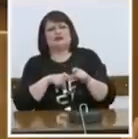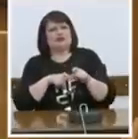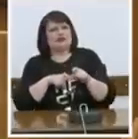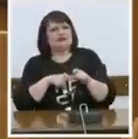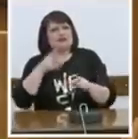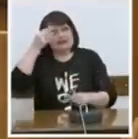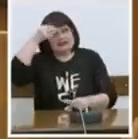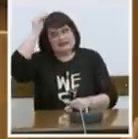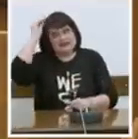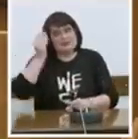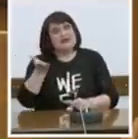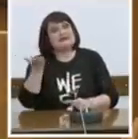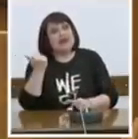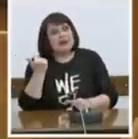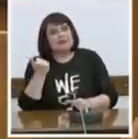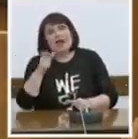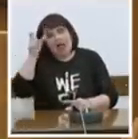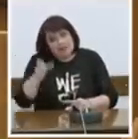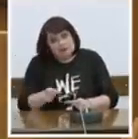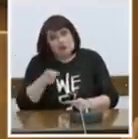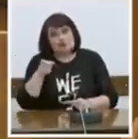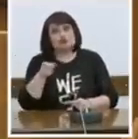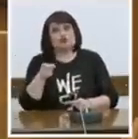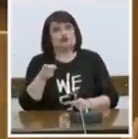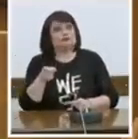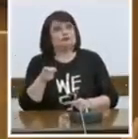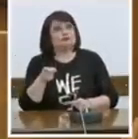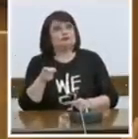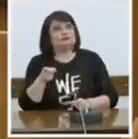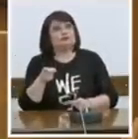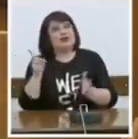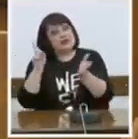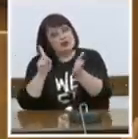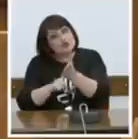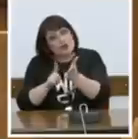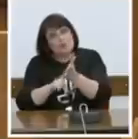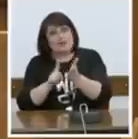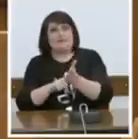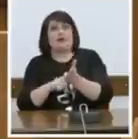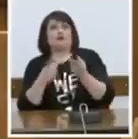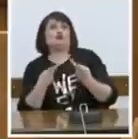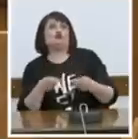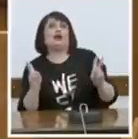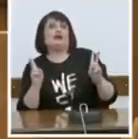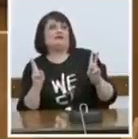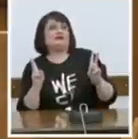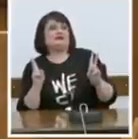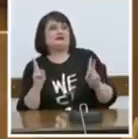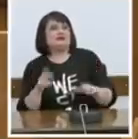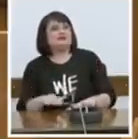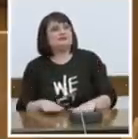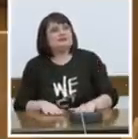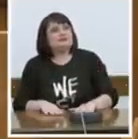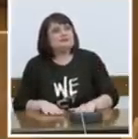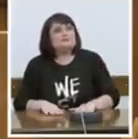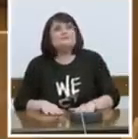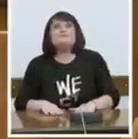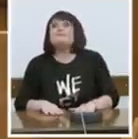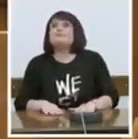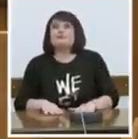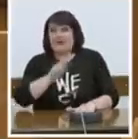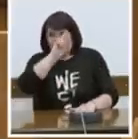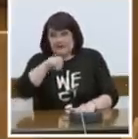Τσίπρας που είναι εκείνος ο οποίος νομοθέτησε τα funds. Τι θα κάνετε, κύριε της κυβέρνησης, για τα funds, θα τα